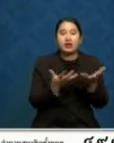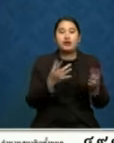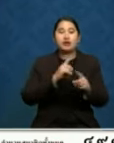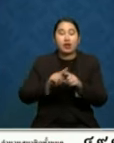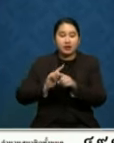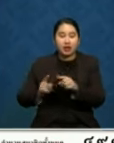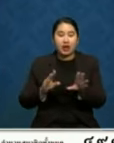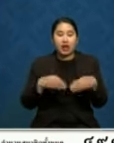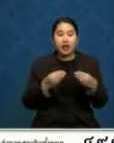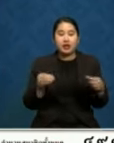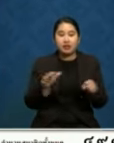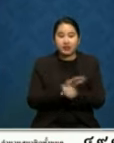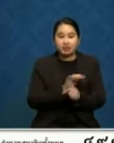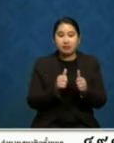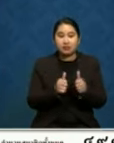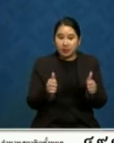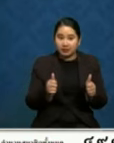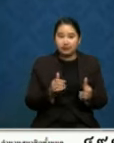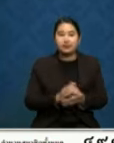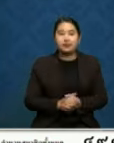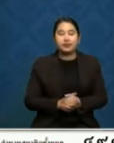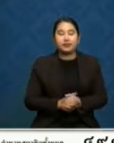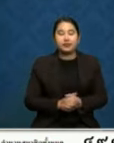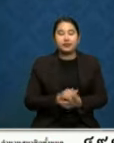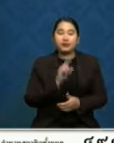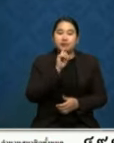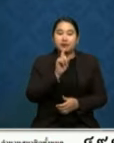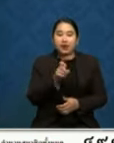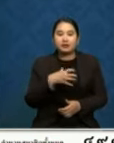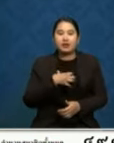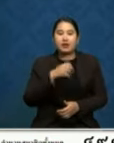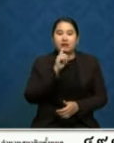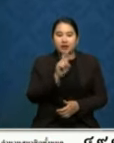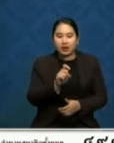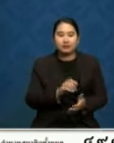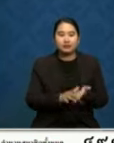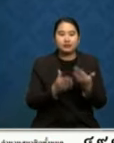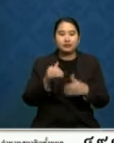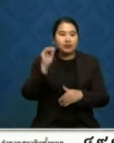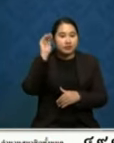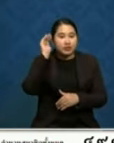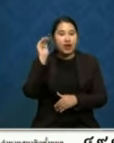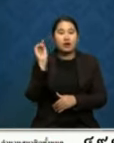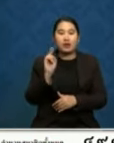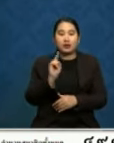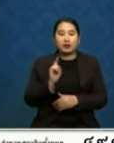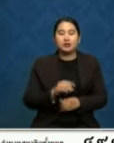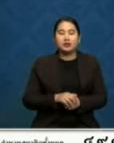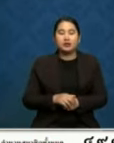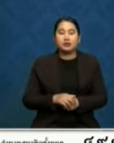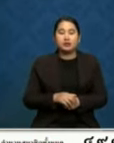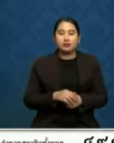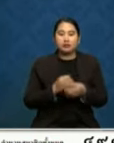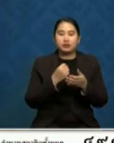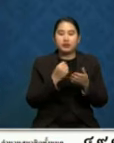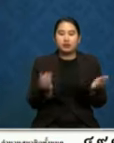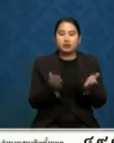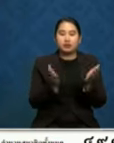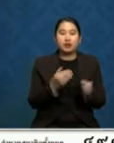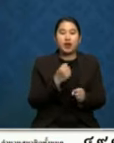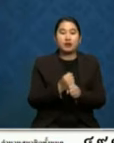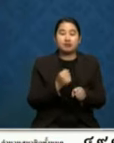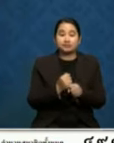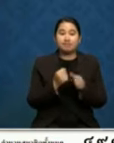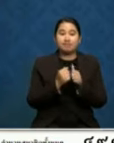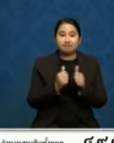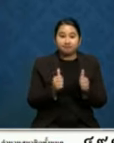ให้เขาให้มีได้ครบนี่คือคำถามที่อยากจะถามครับแล้วก็ผมเชื่อว่าตรงเนี้ยทำน้อยได้มากครับท่านประธานครับว่าถ้าเกิดท่าน